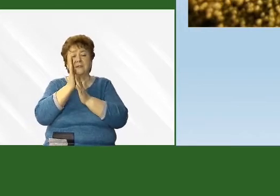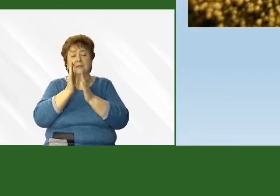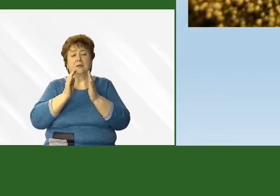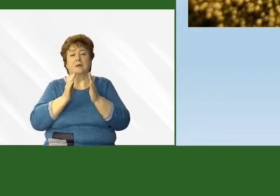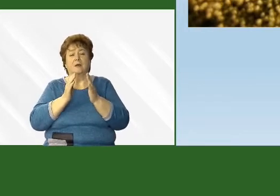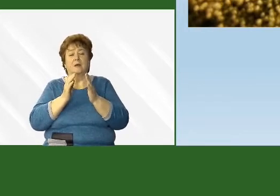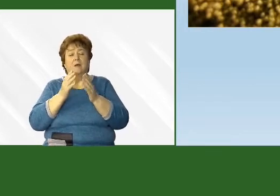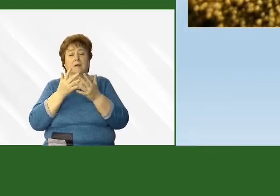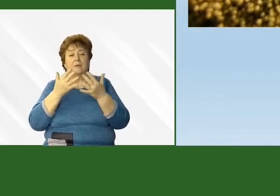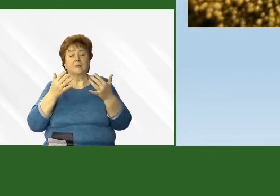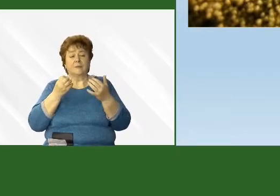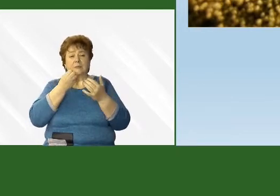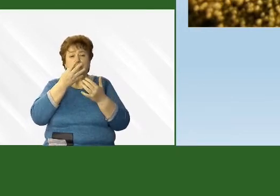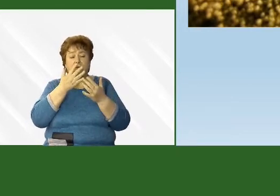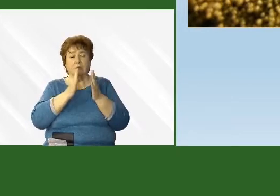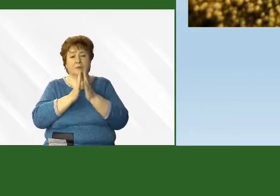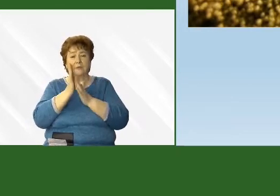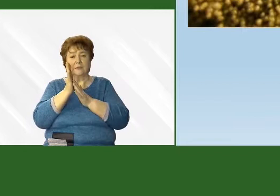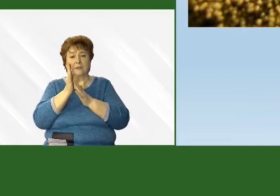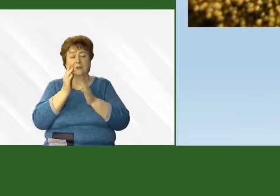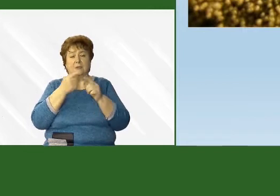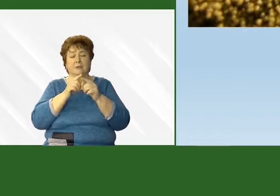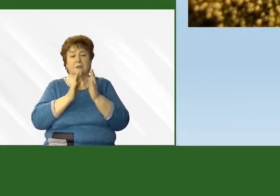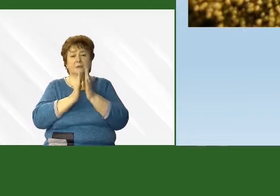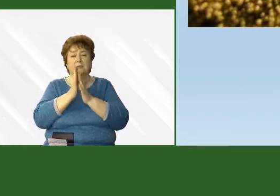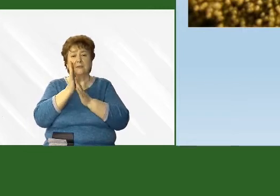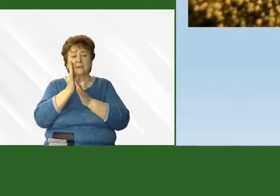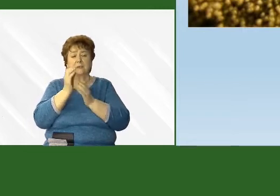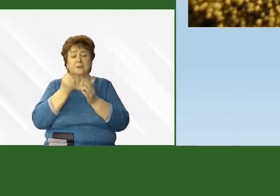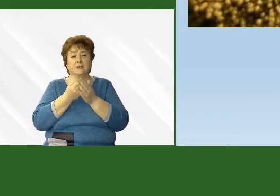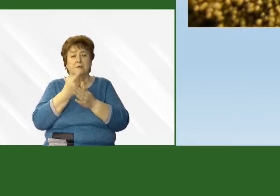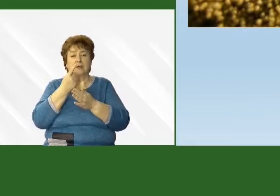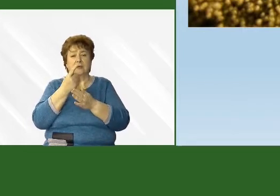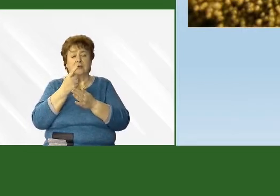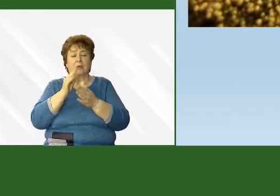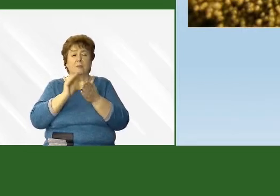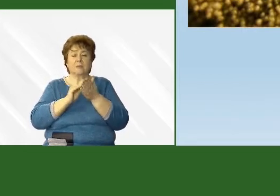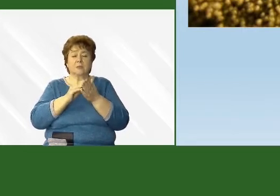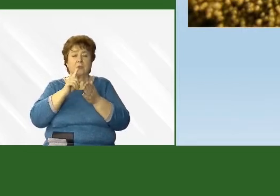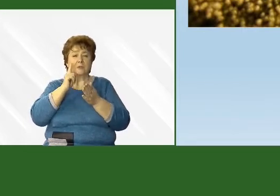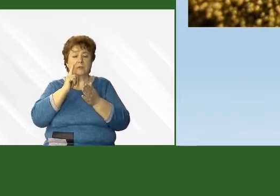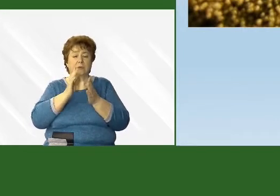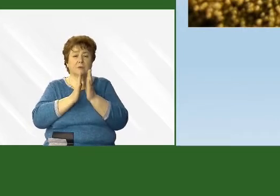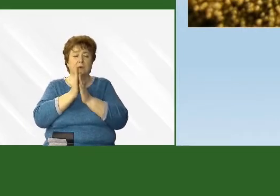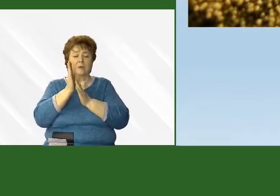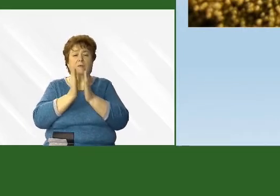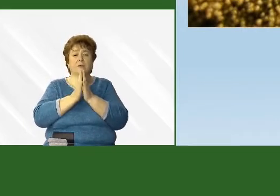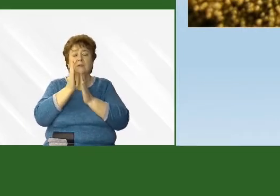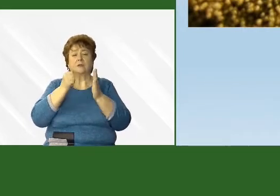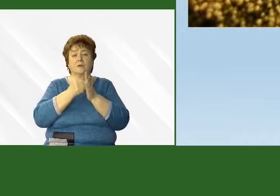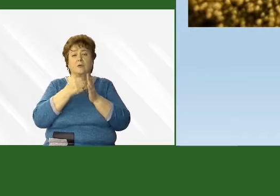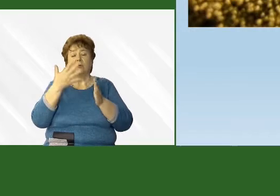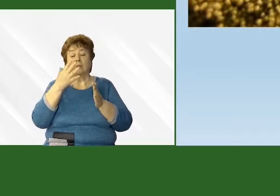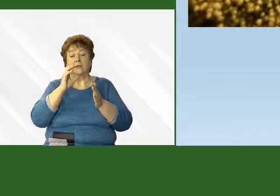из двух видов цветковых растений. Это растение является вечно зеленой травой, вырастает до